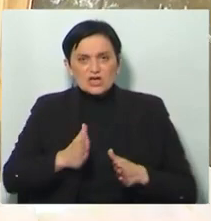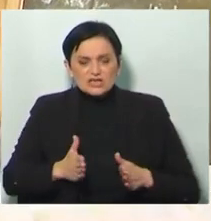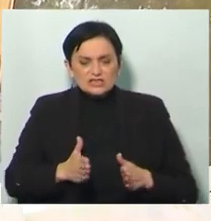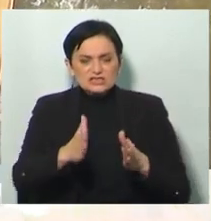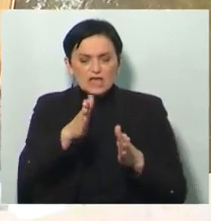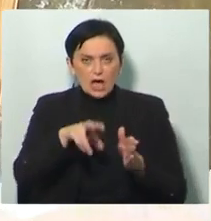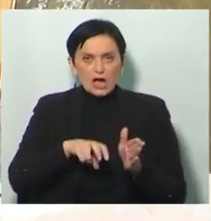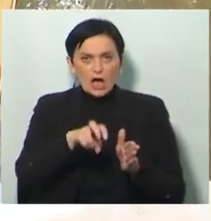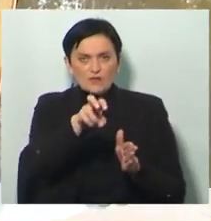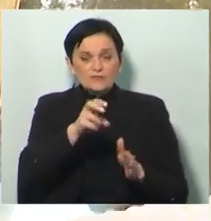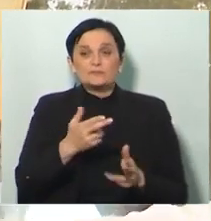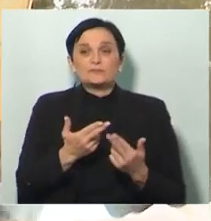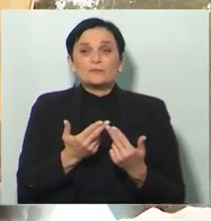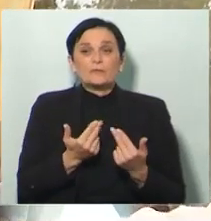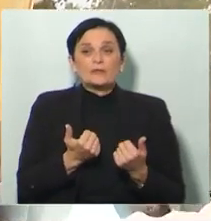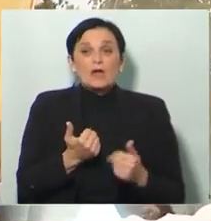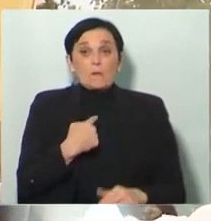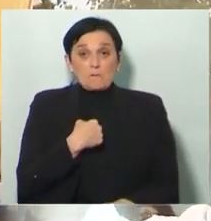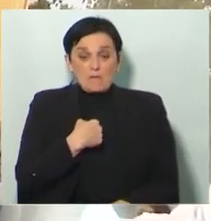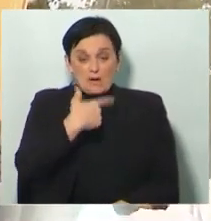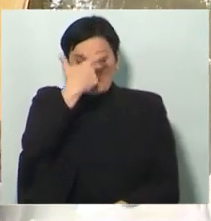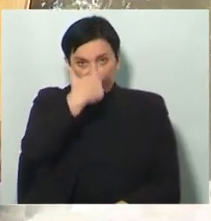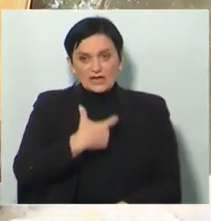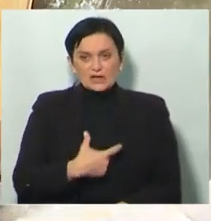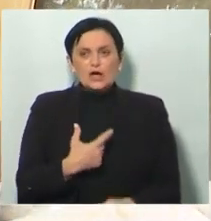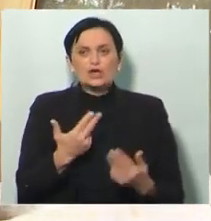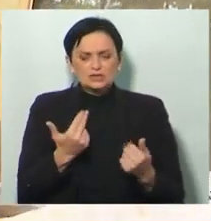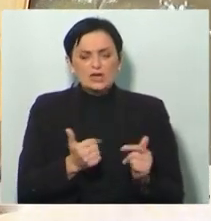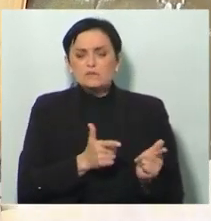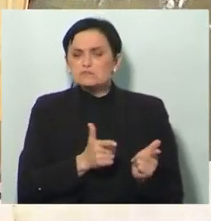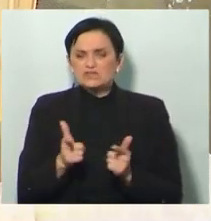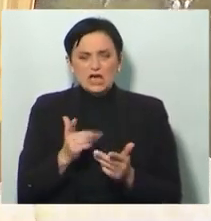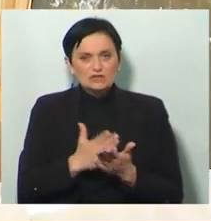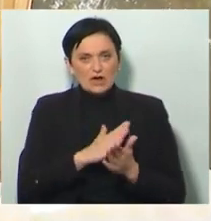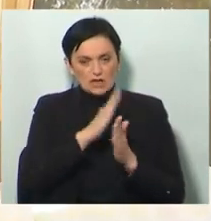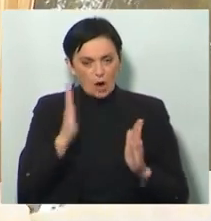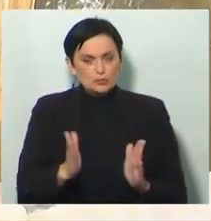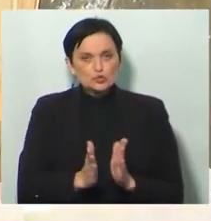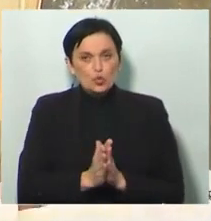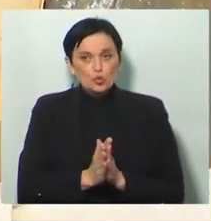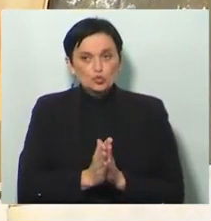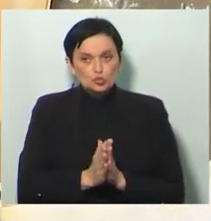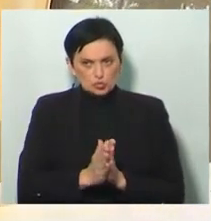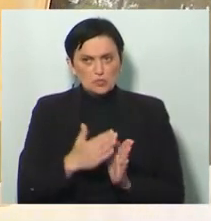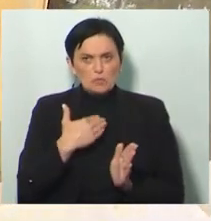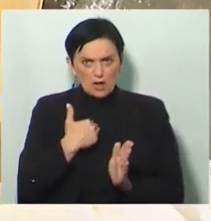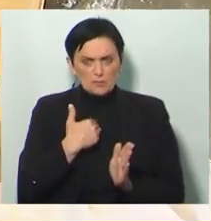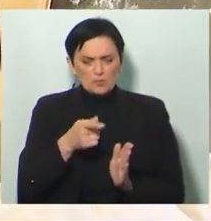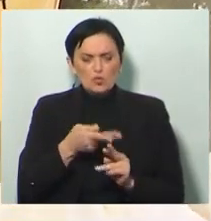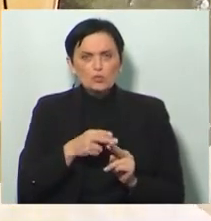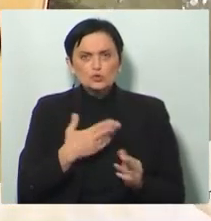გავლაში. და მე პირადად დიახ, მზად ვარ აბსოლუტურად, რომ მიიღეს ნამდვილად